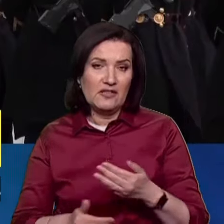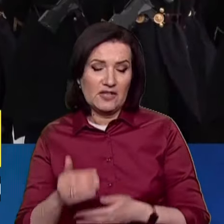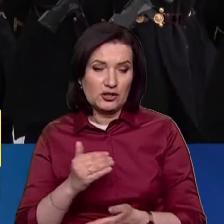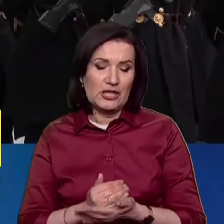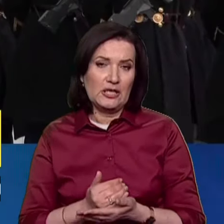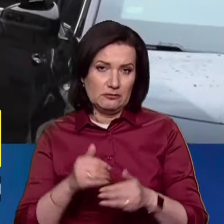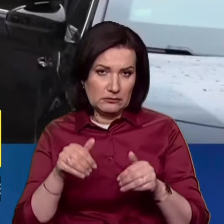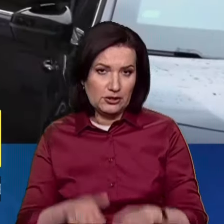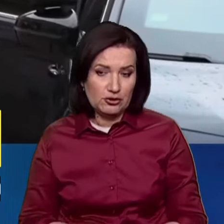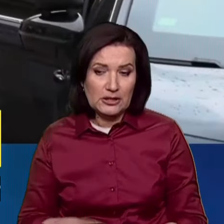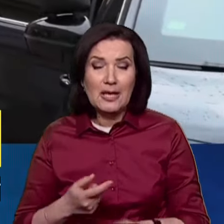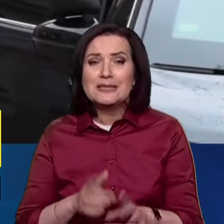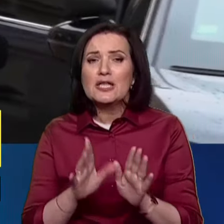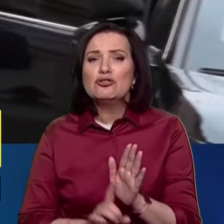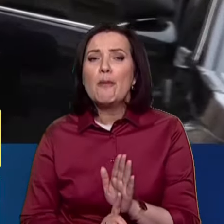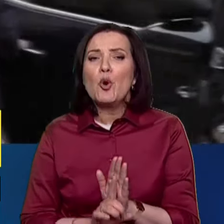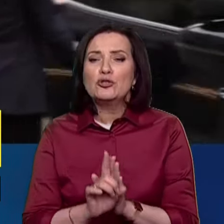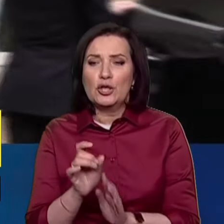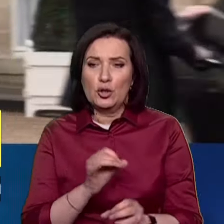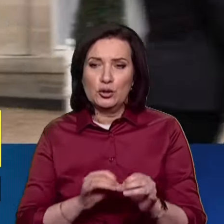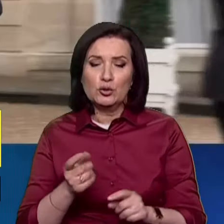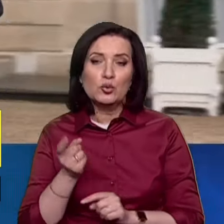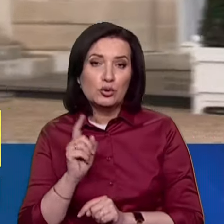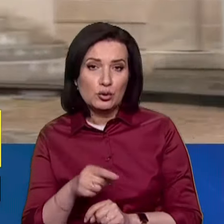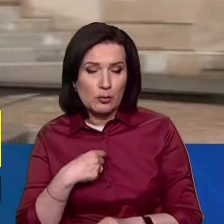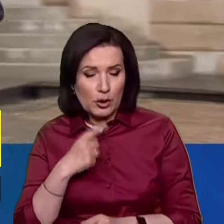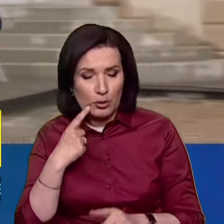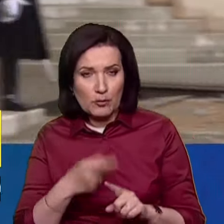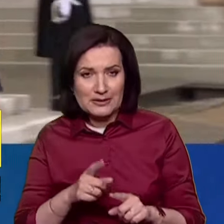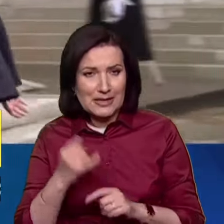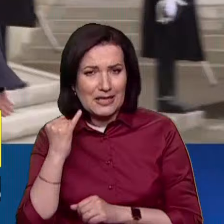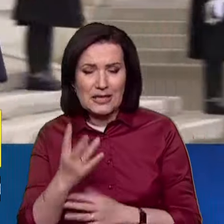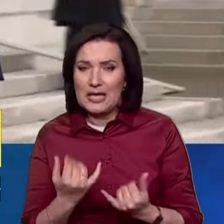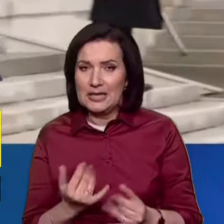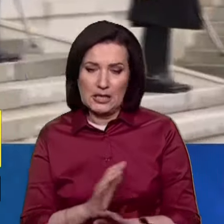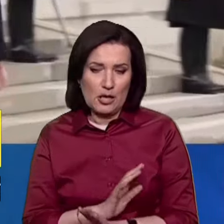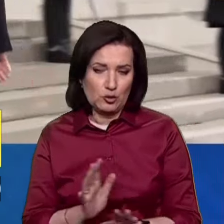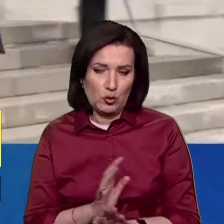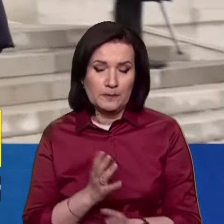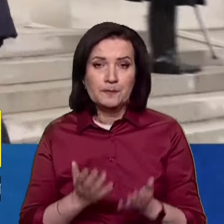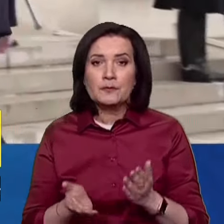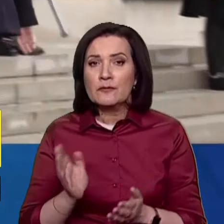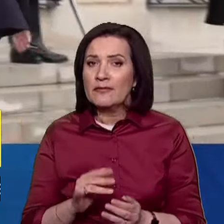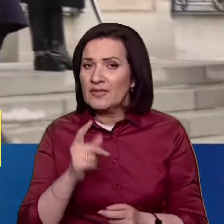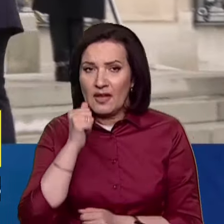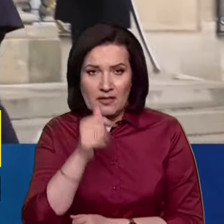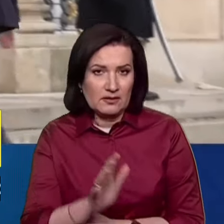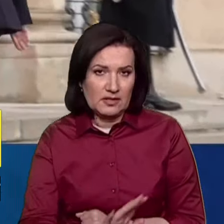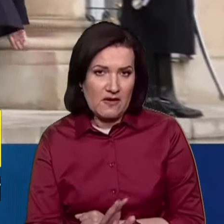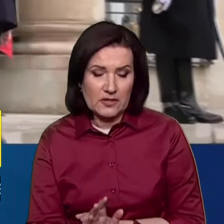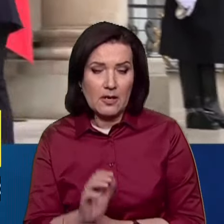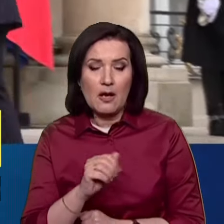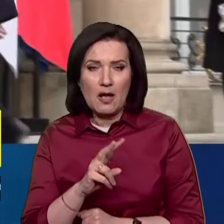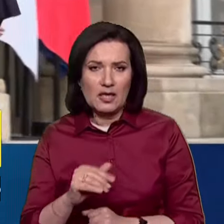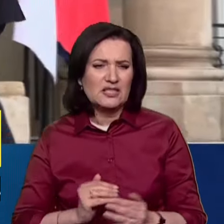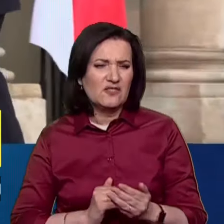врешті-решт ухвалюється рішення. Це лише початок дискусії. Тому, я думаю, ця ідея не на сьогодні, можливо, навіть не на завтра.